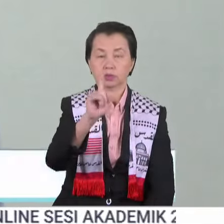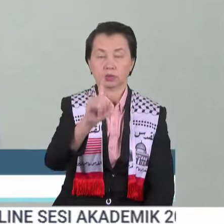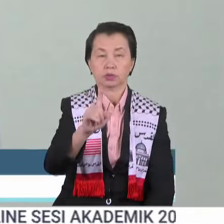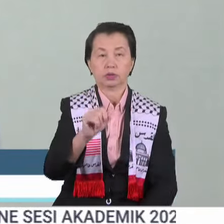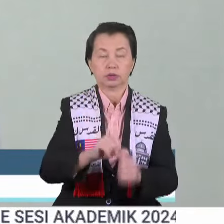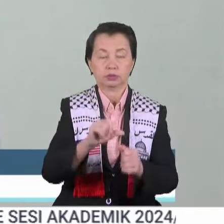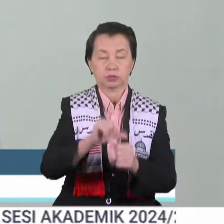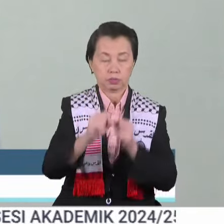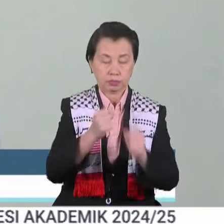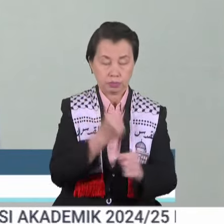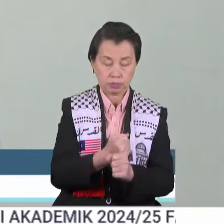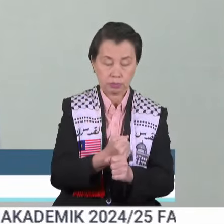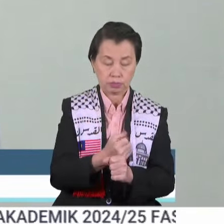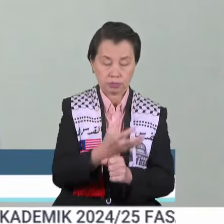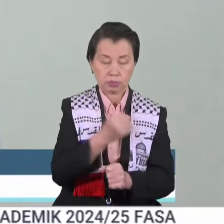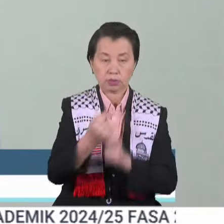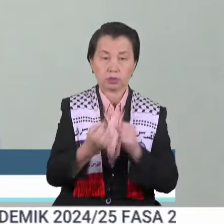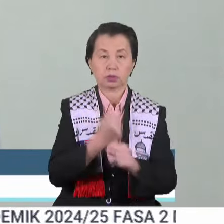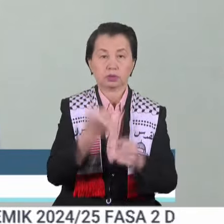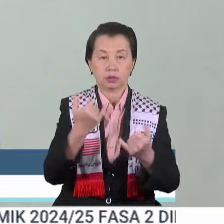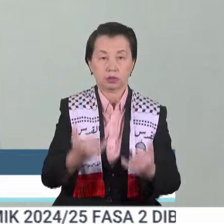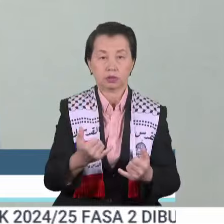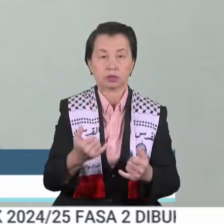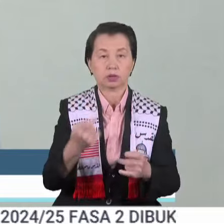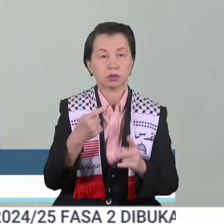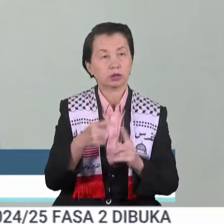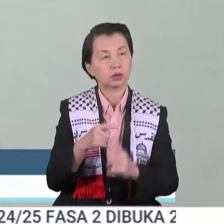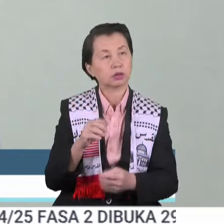saban tahun. Dan tahun ini merupakan tahun yang